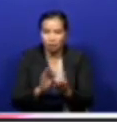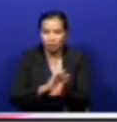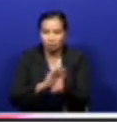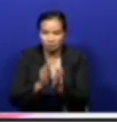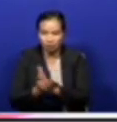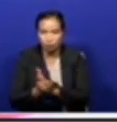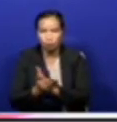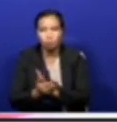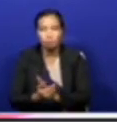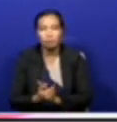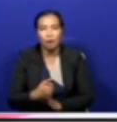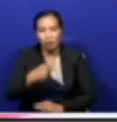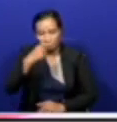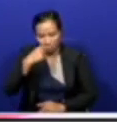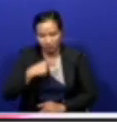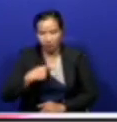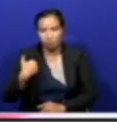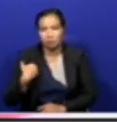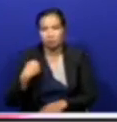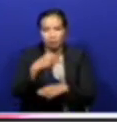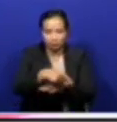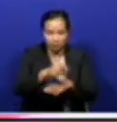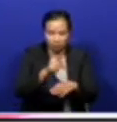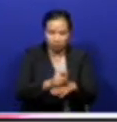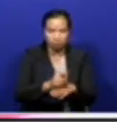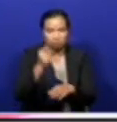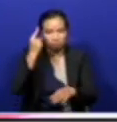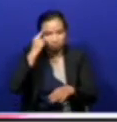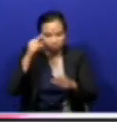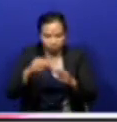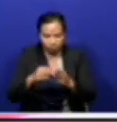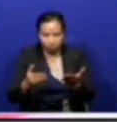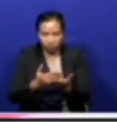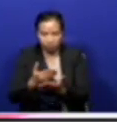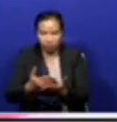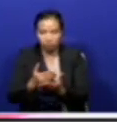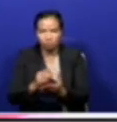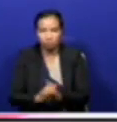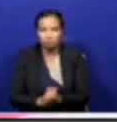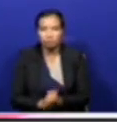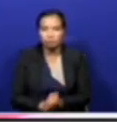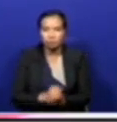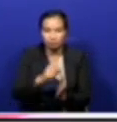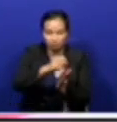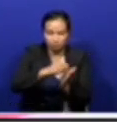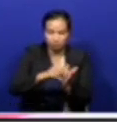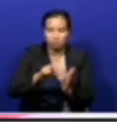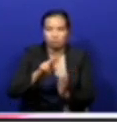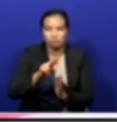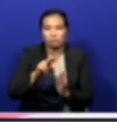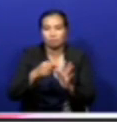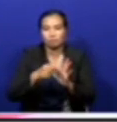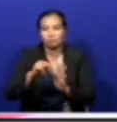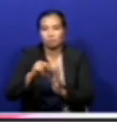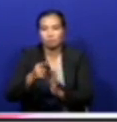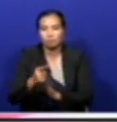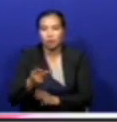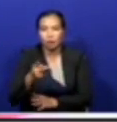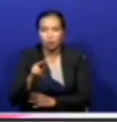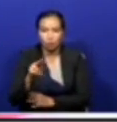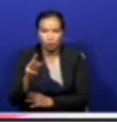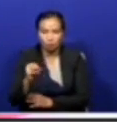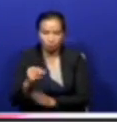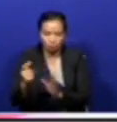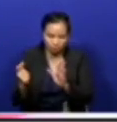ม่ถ้าท่านประธานเห็นว่ามันเป็นเพราะว่าเหตุผลง่ายๆคือมันมีร่างครม.บรรจุอยู่ที่รัฐสภาแล้วเนี่ยท่าน